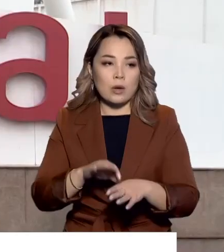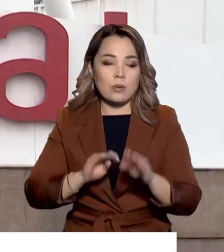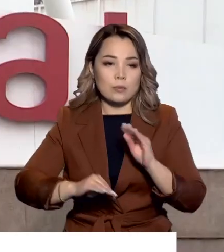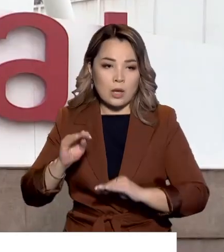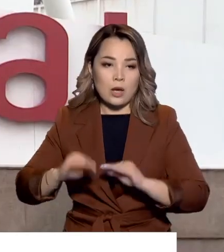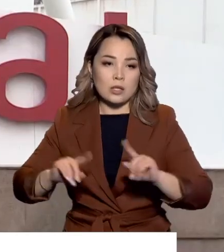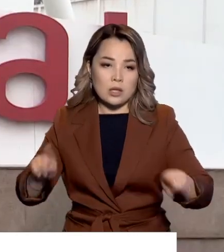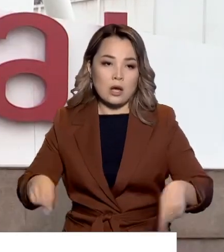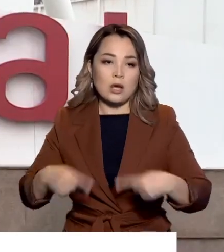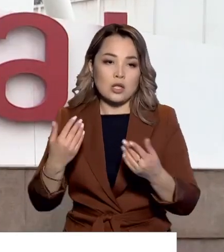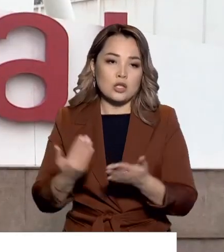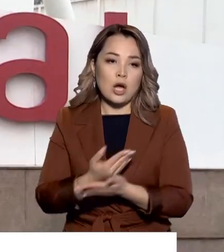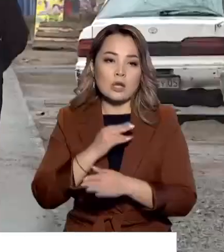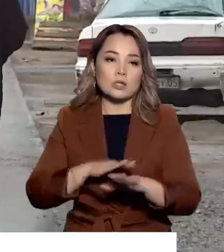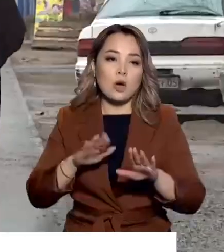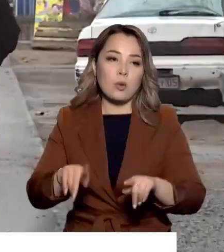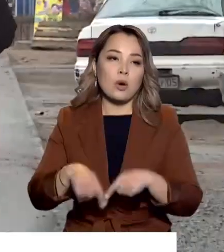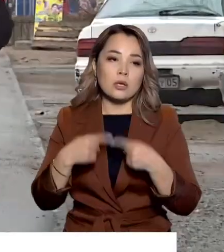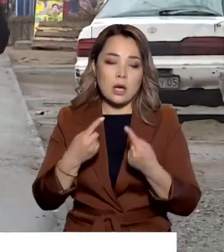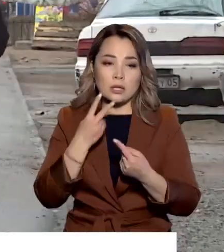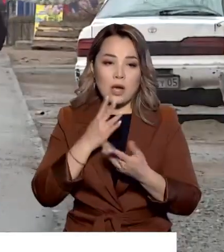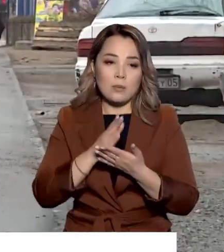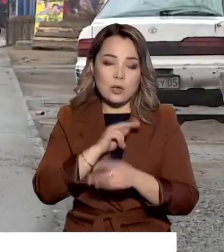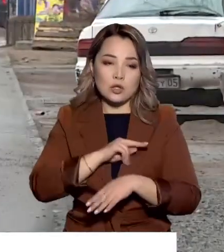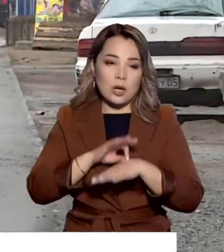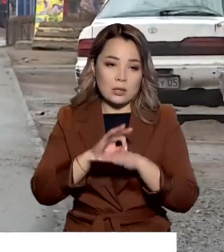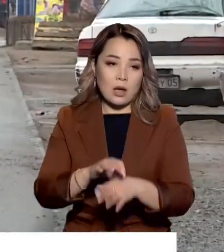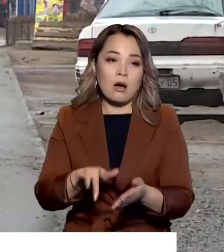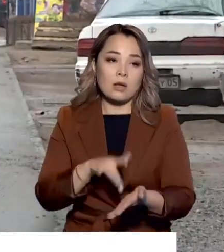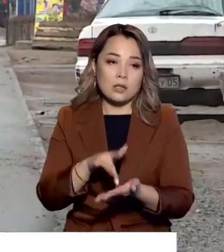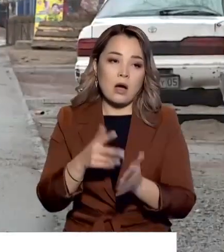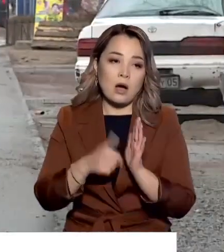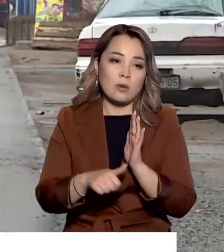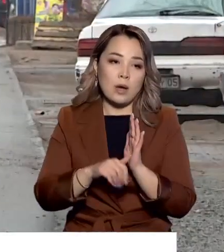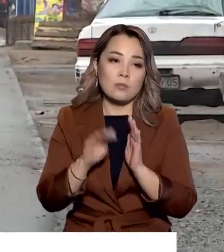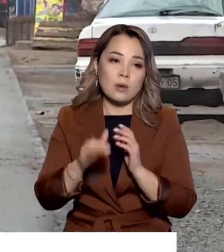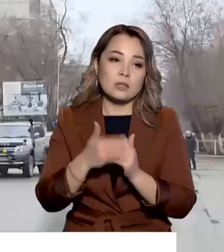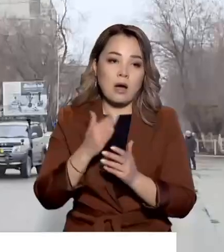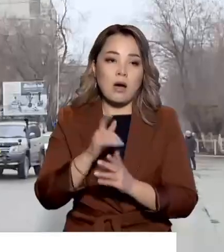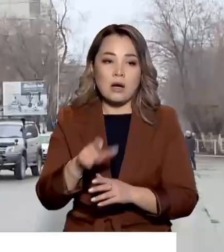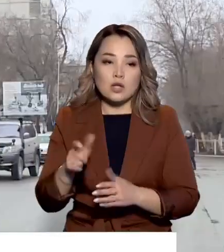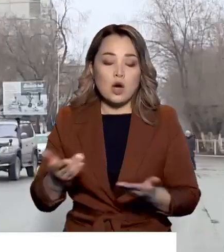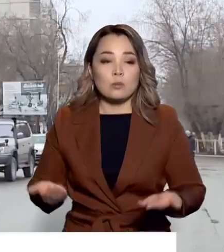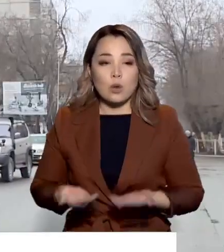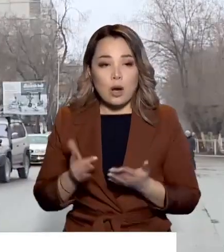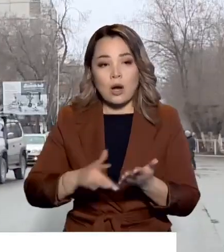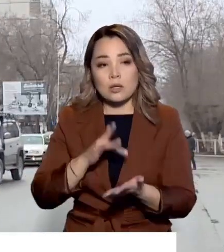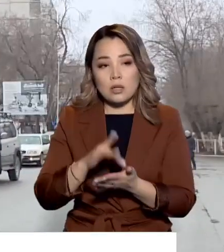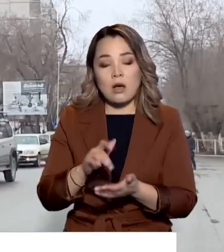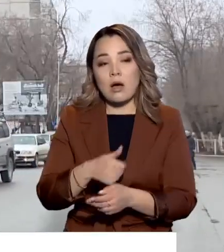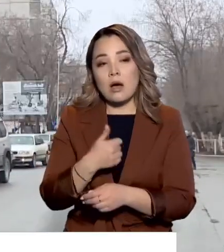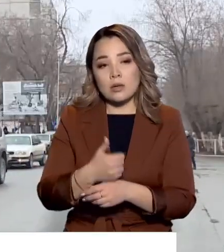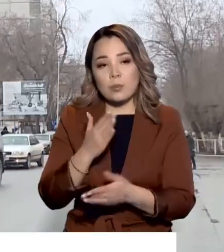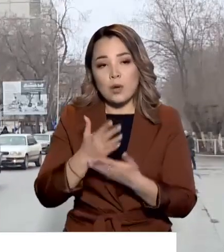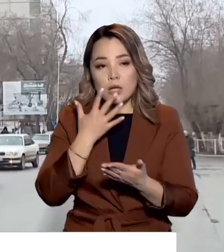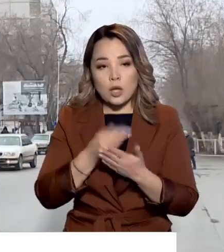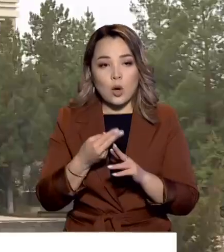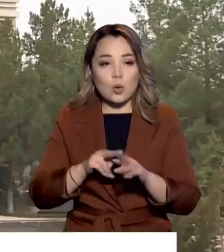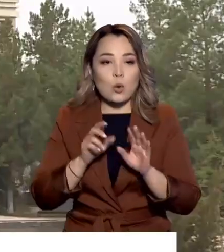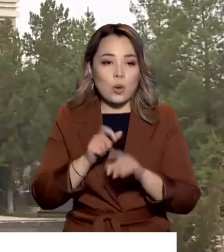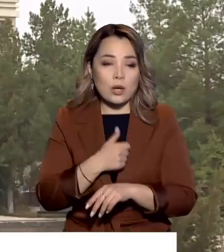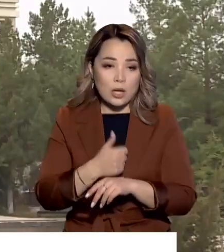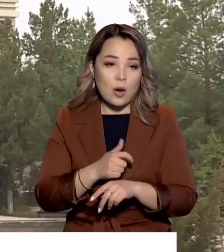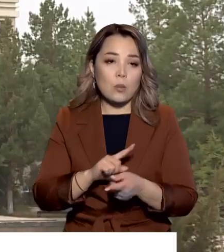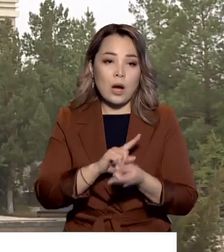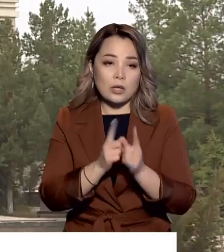көлемі өсіп, жаңа кәсіпорындар іске қосылуда. Бүгінде шаһарда 60 мыңнан астам адам тұрады. Қала әкімінің сөзінше, әкімшілік орталыққа